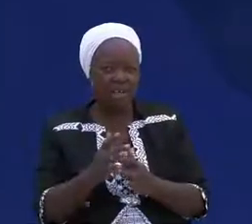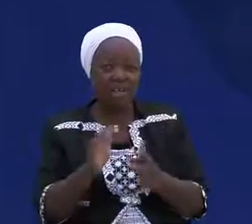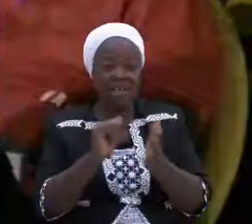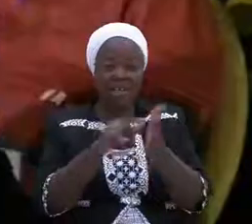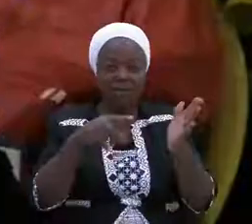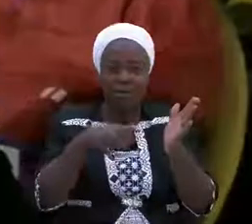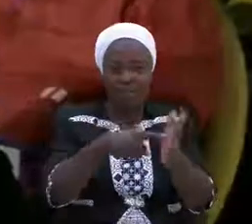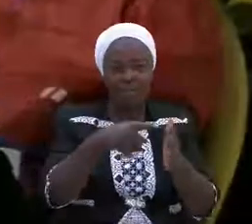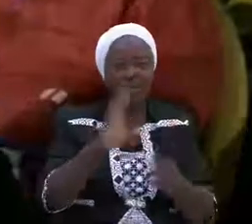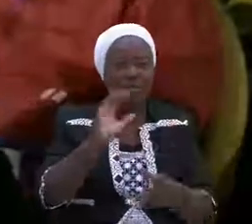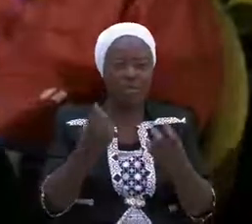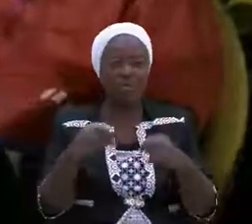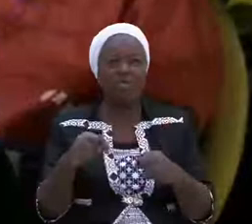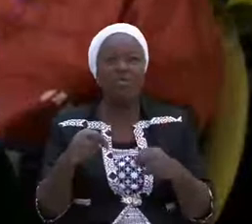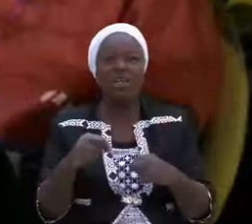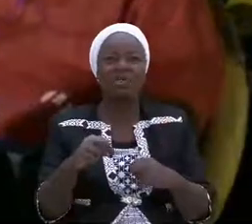cette manifestation aura lieu.